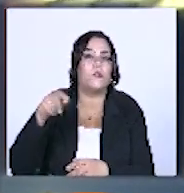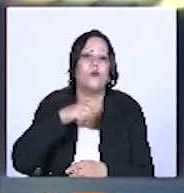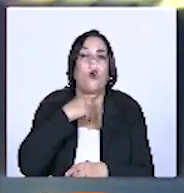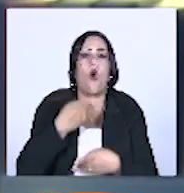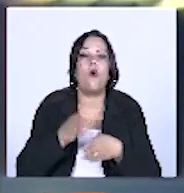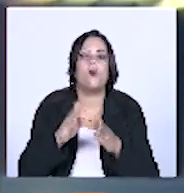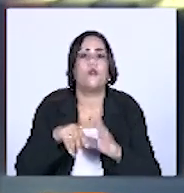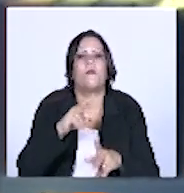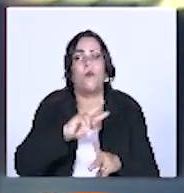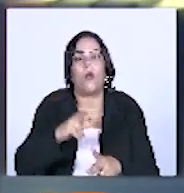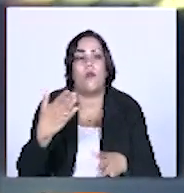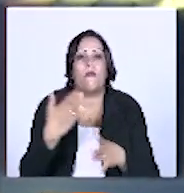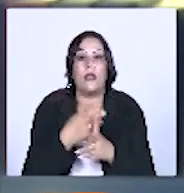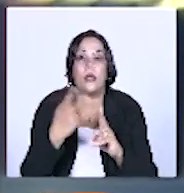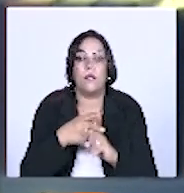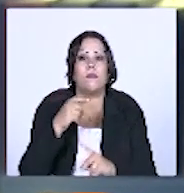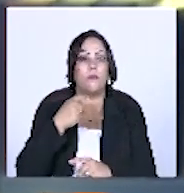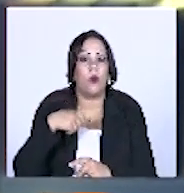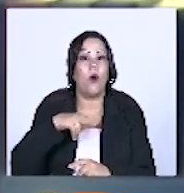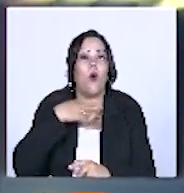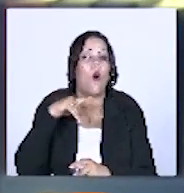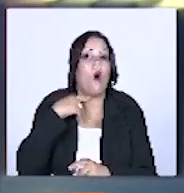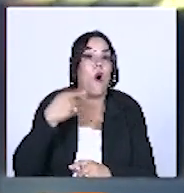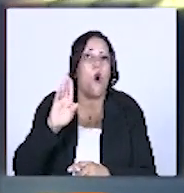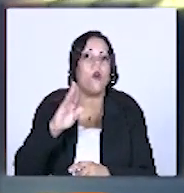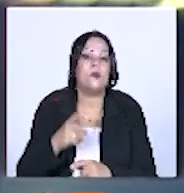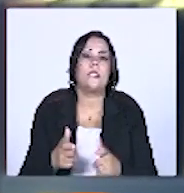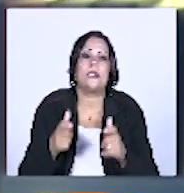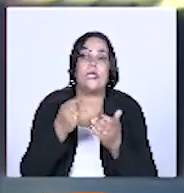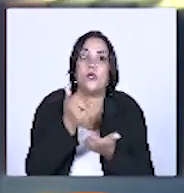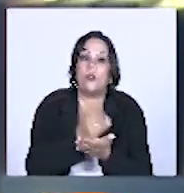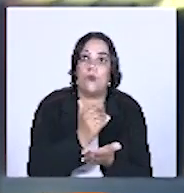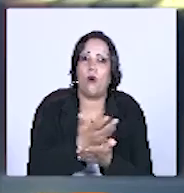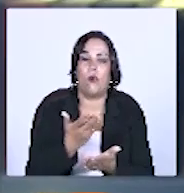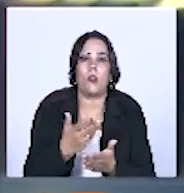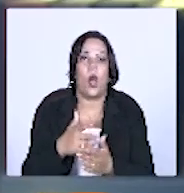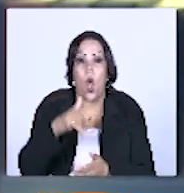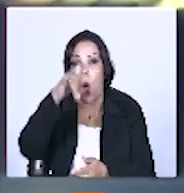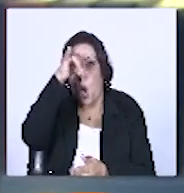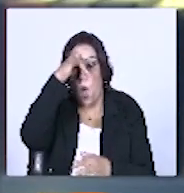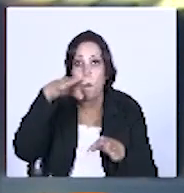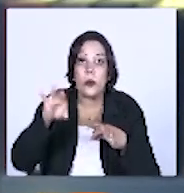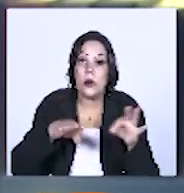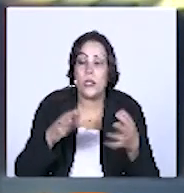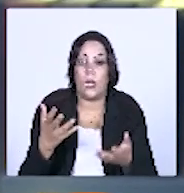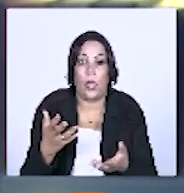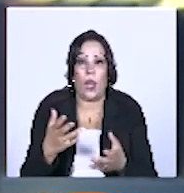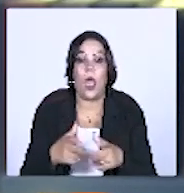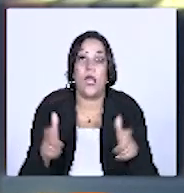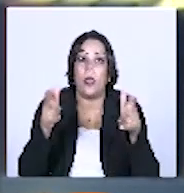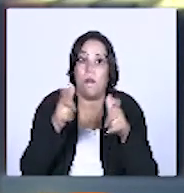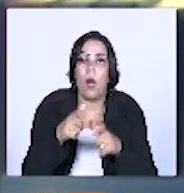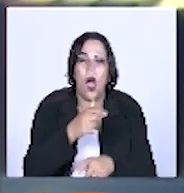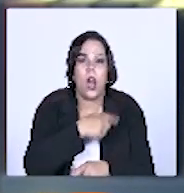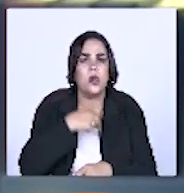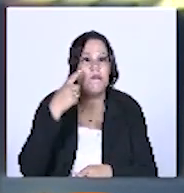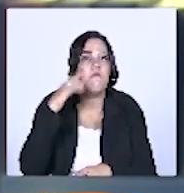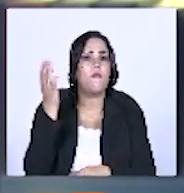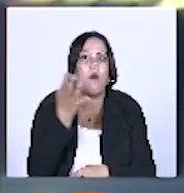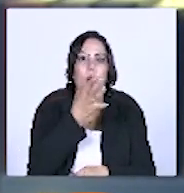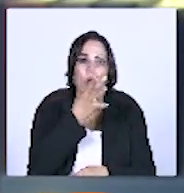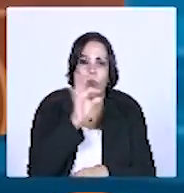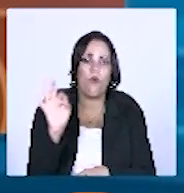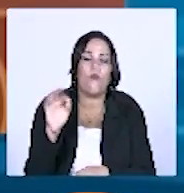مختلفه يعني جم ناس من تخصص اقتصاد واجتماع وعلوم سياسيه اسماء كتيره احنا عارفينها وعارفين ان هي